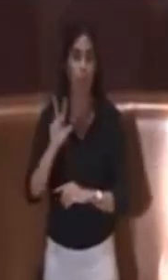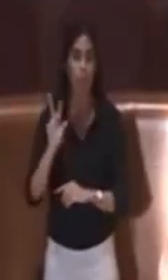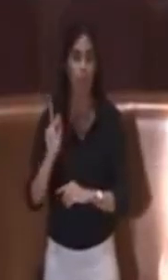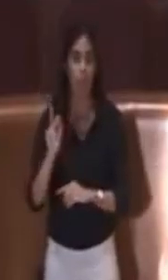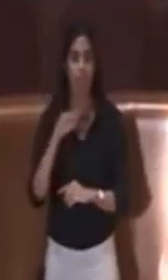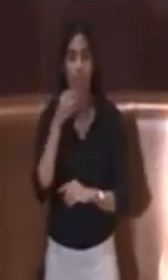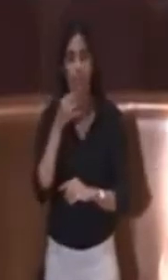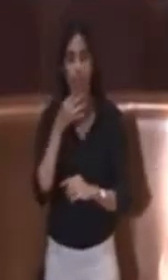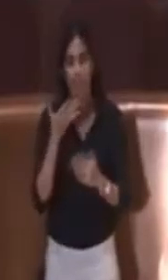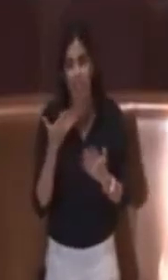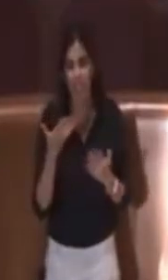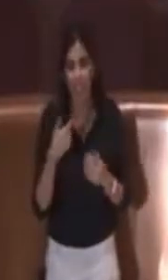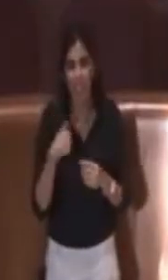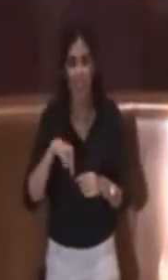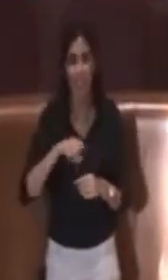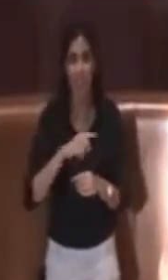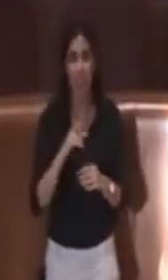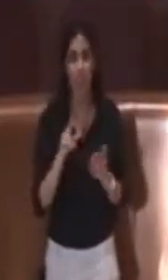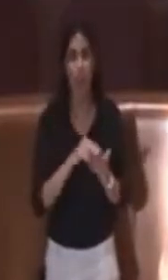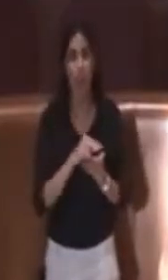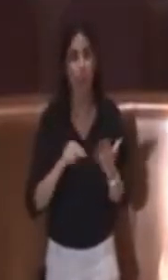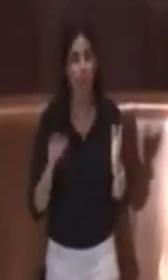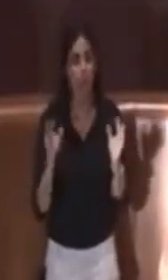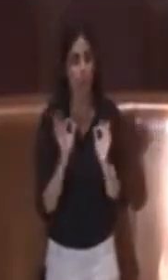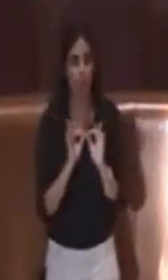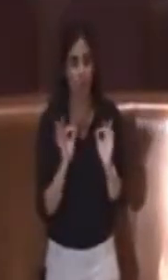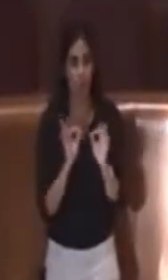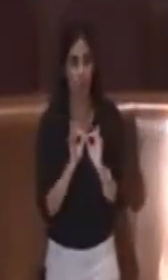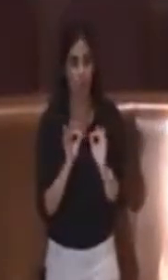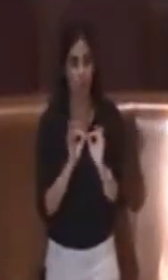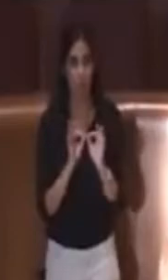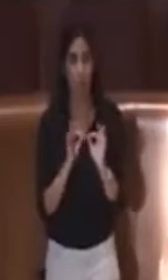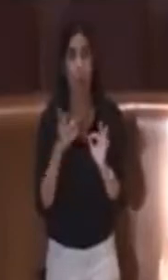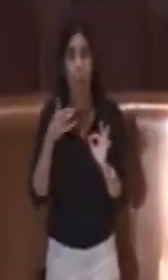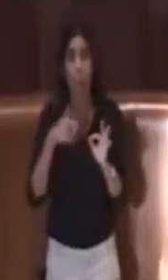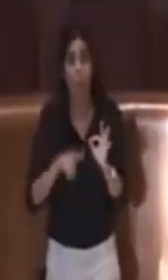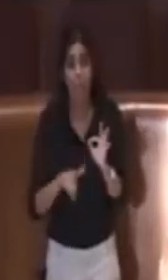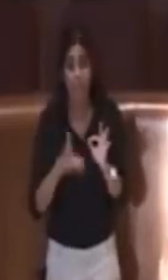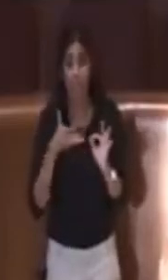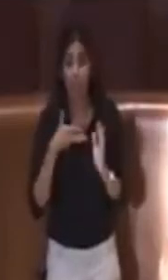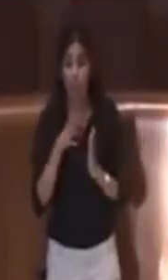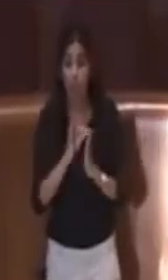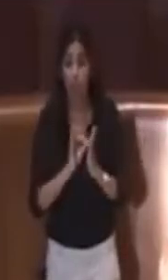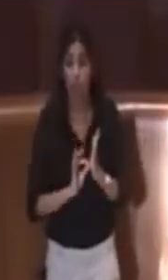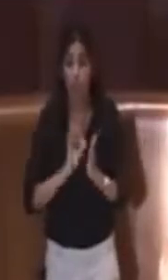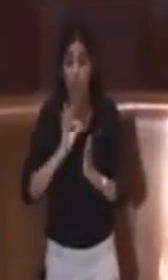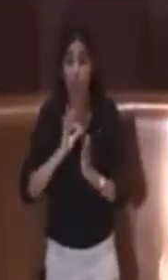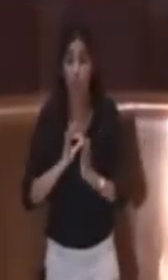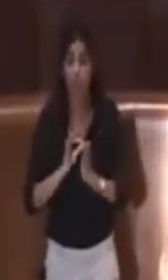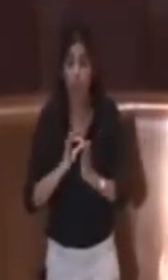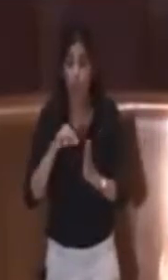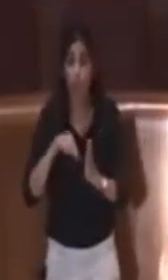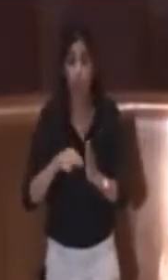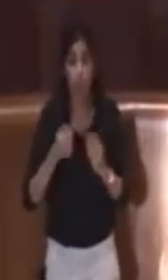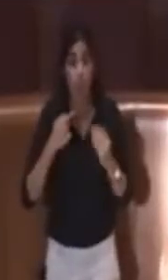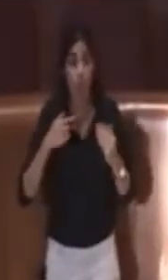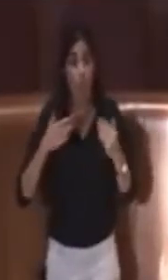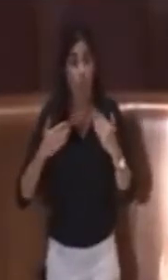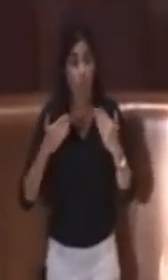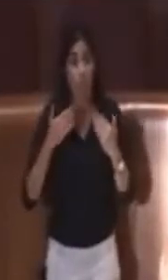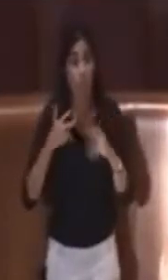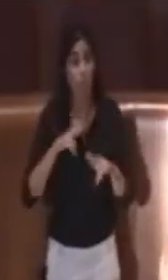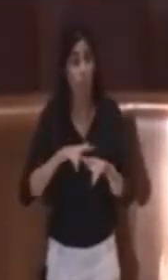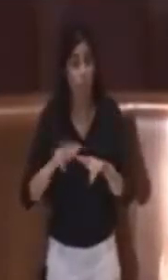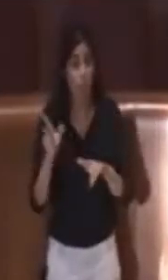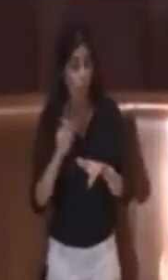voteremo a favore certo è che lo dobbiamo fare non tanto perché c'è un ordine del giorno nella assemblea capitolina quanto proprio perché il